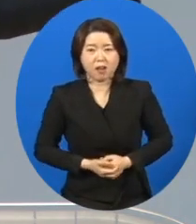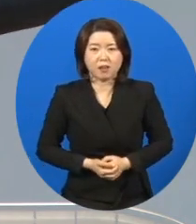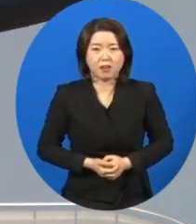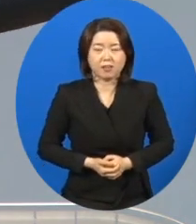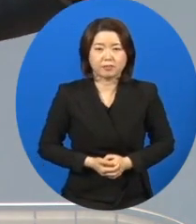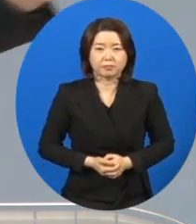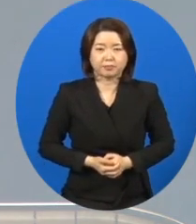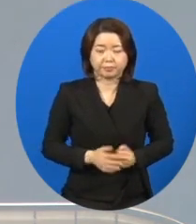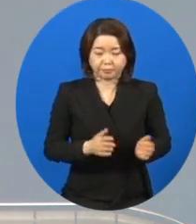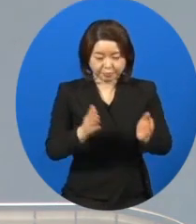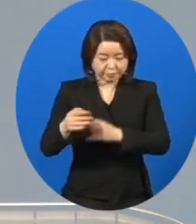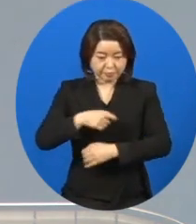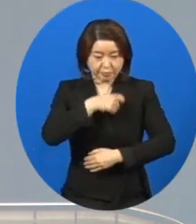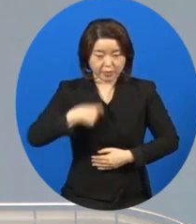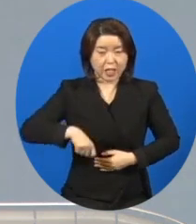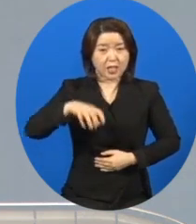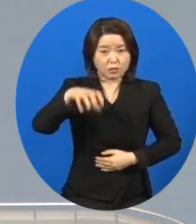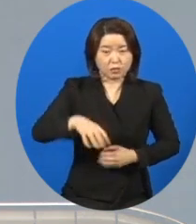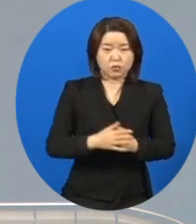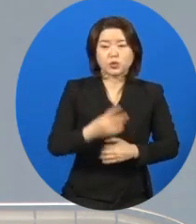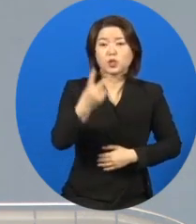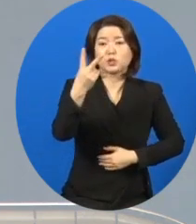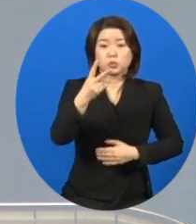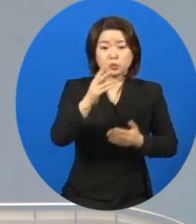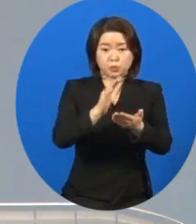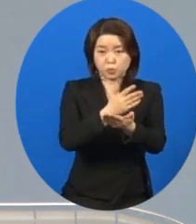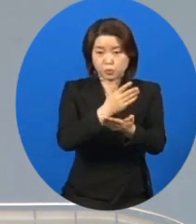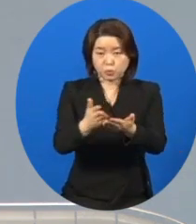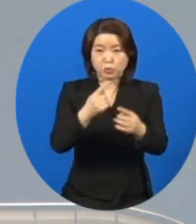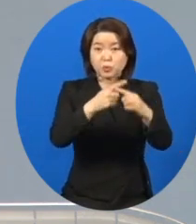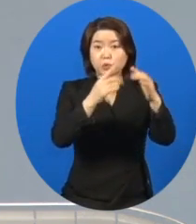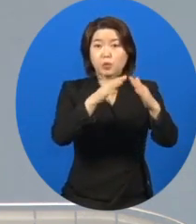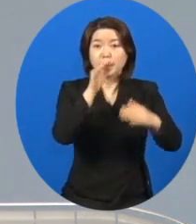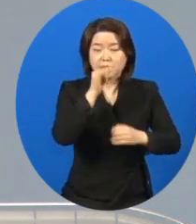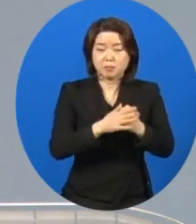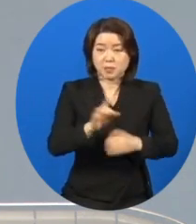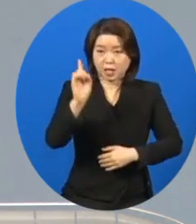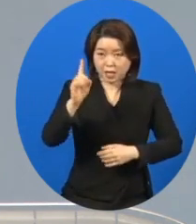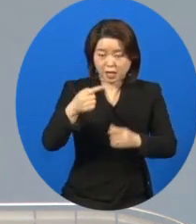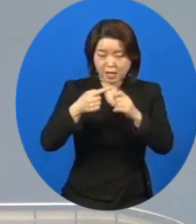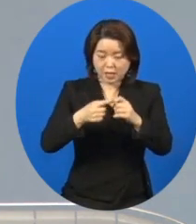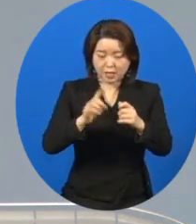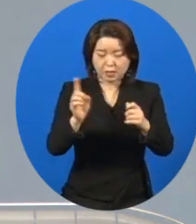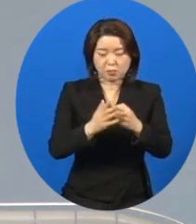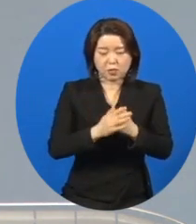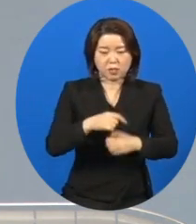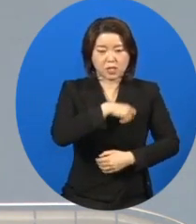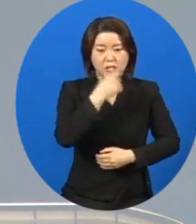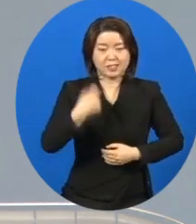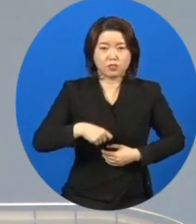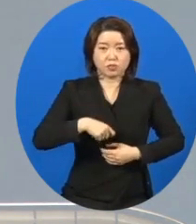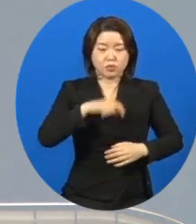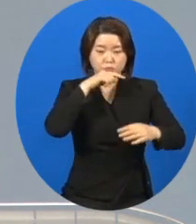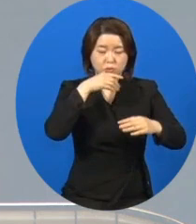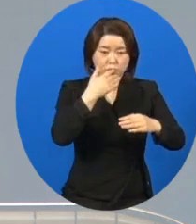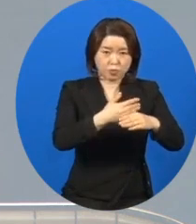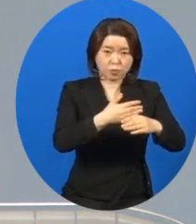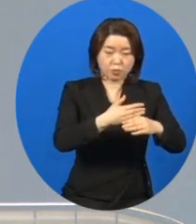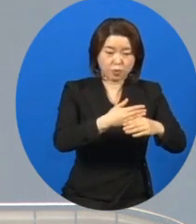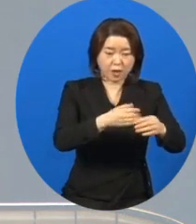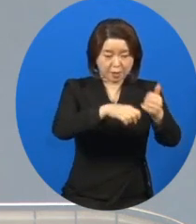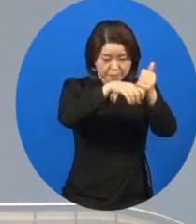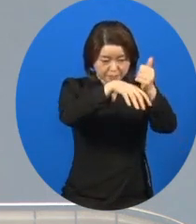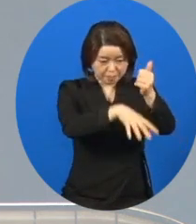중국에 두 종류의 교회가 있는데 하나는 중국 공산당 하부